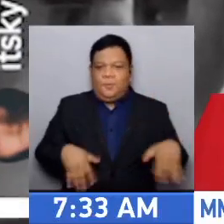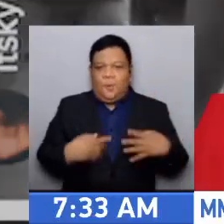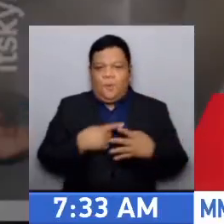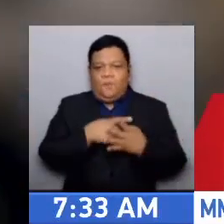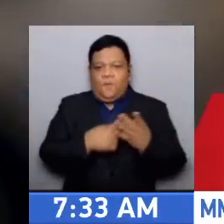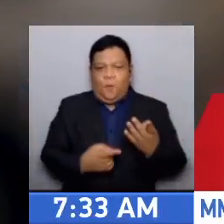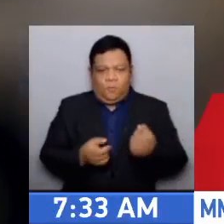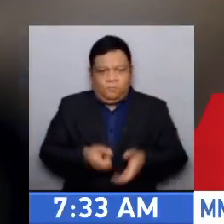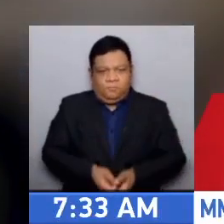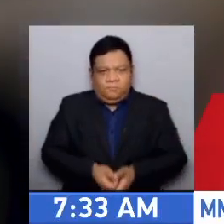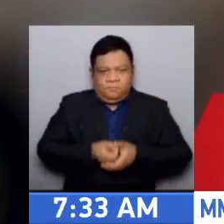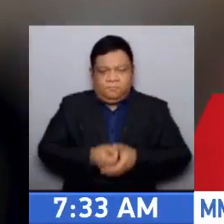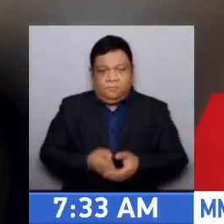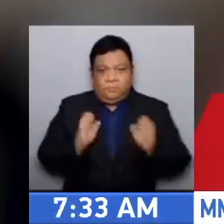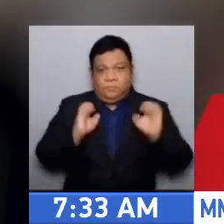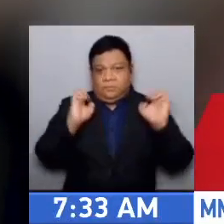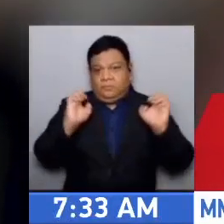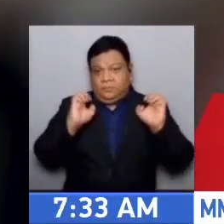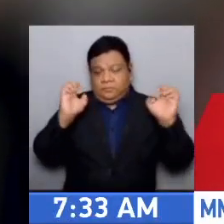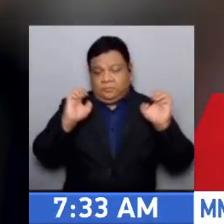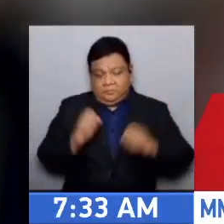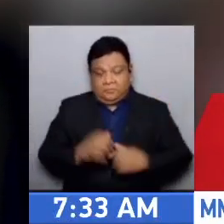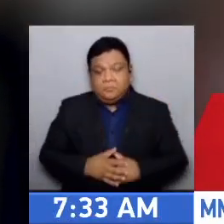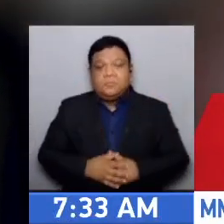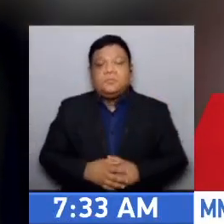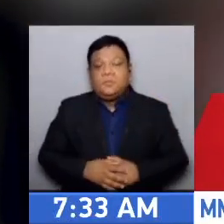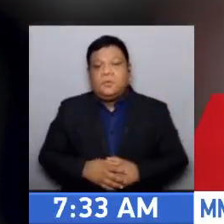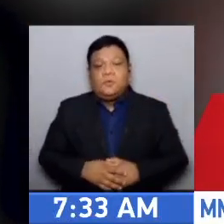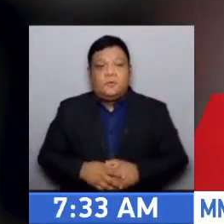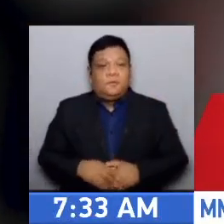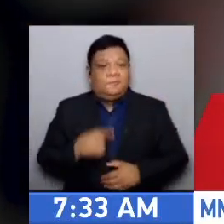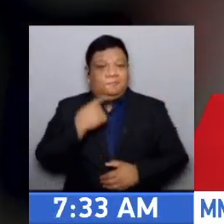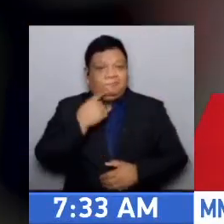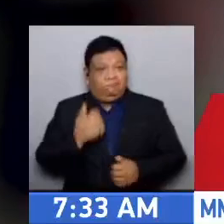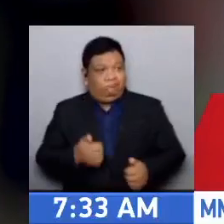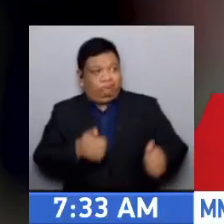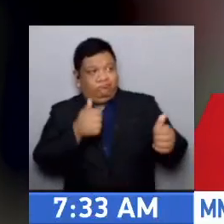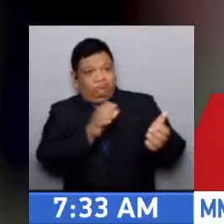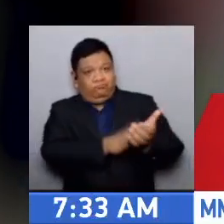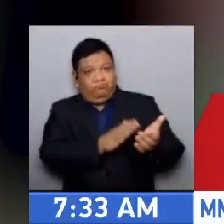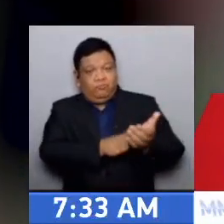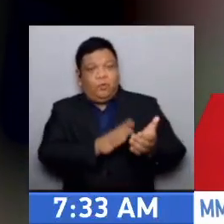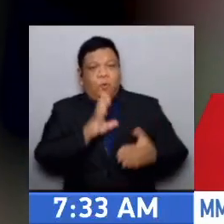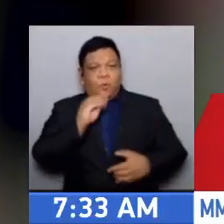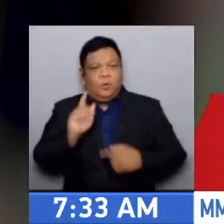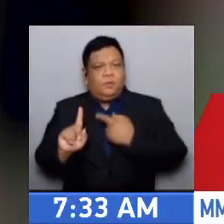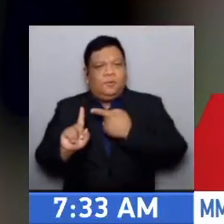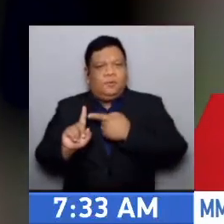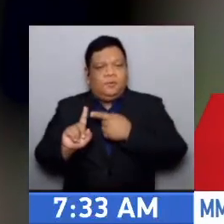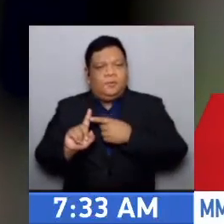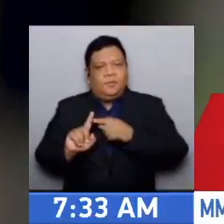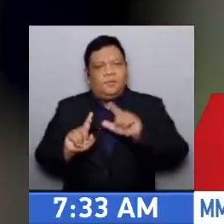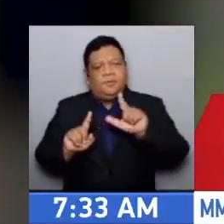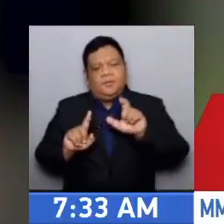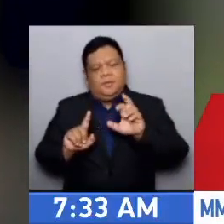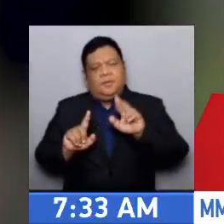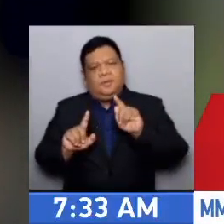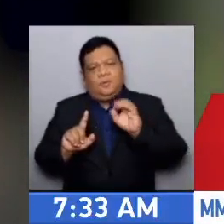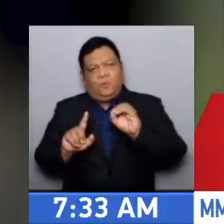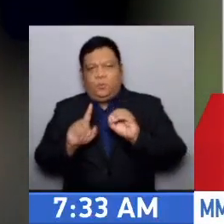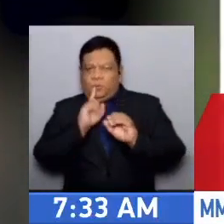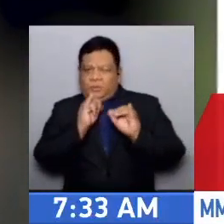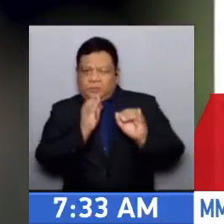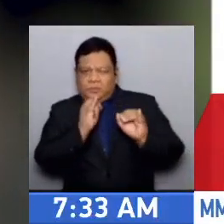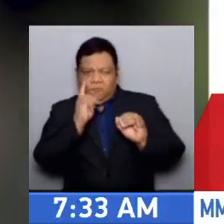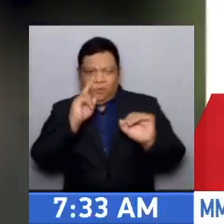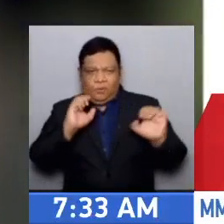workout session. Binati naman sila ng a job well done ni fitness trainer Jel Lerpido after ng kanilang routine. Tinag din niya